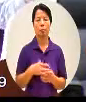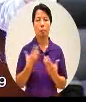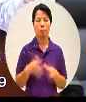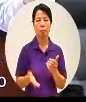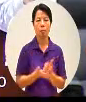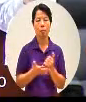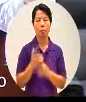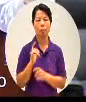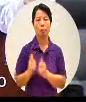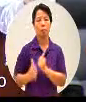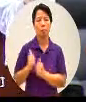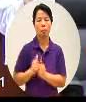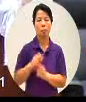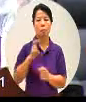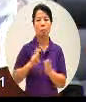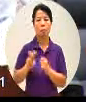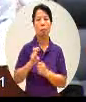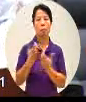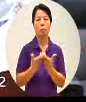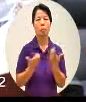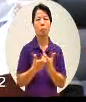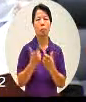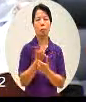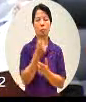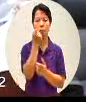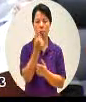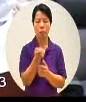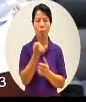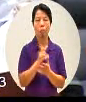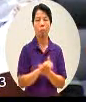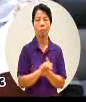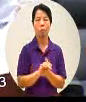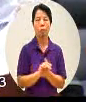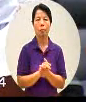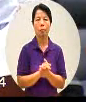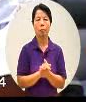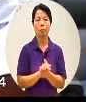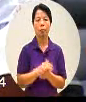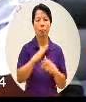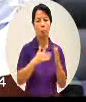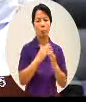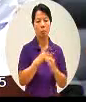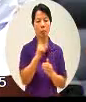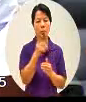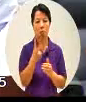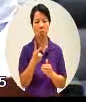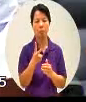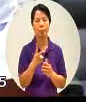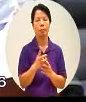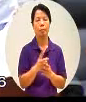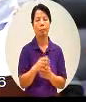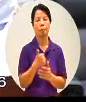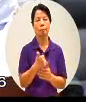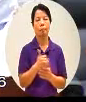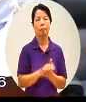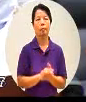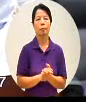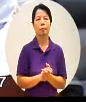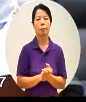得到这二十分的人哦，我跟你讲，少之又少，一间好后两个就算足好啊，我的感觉